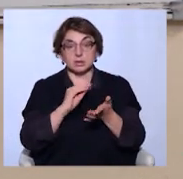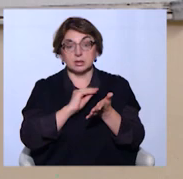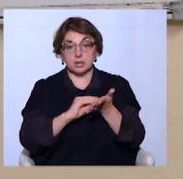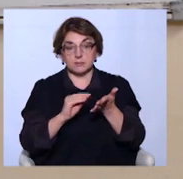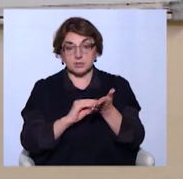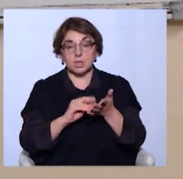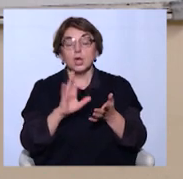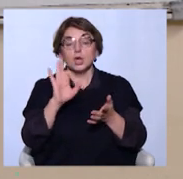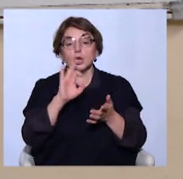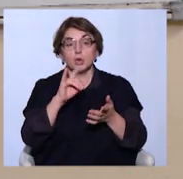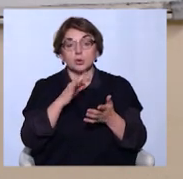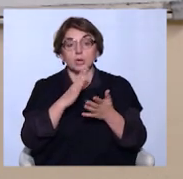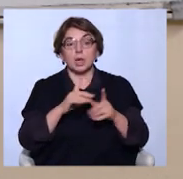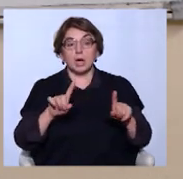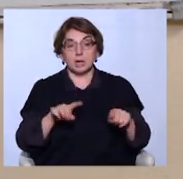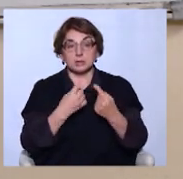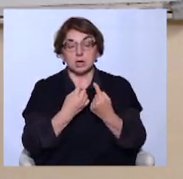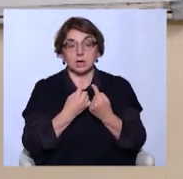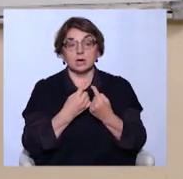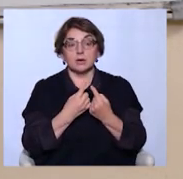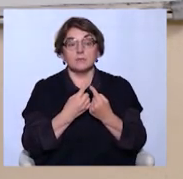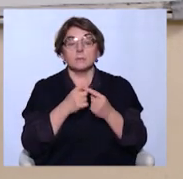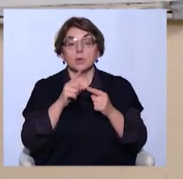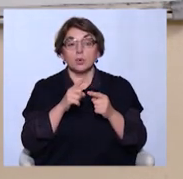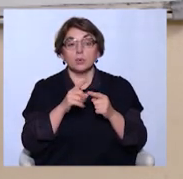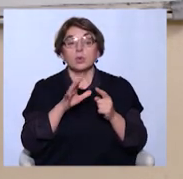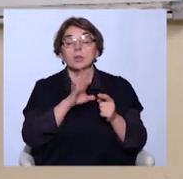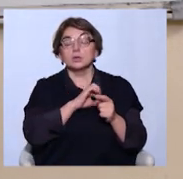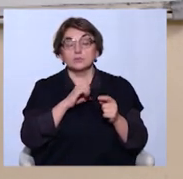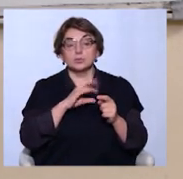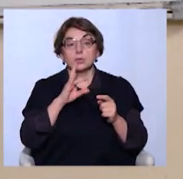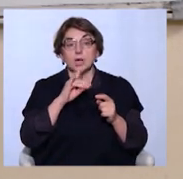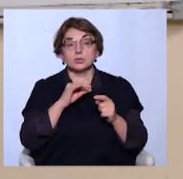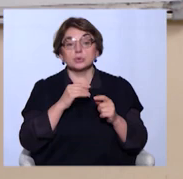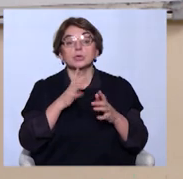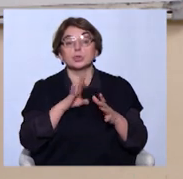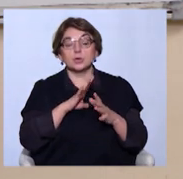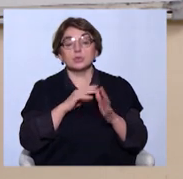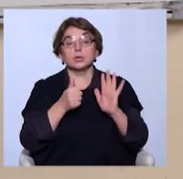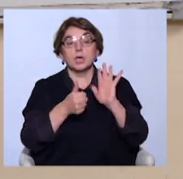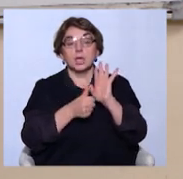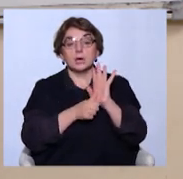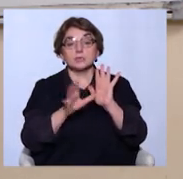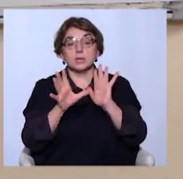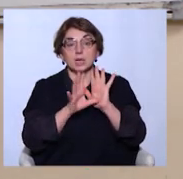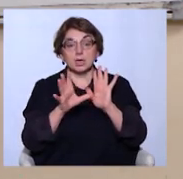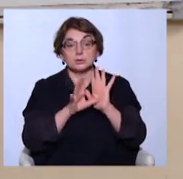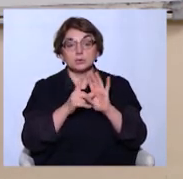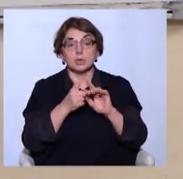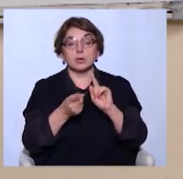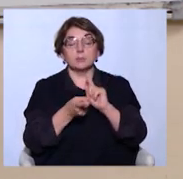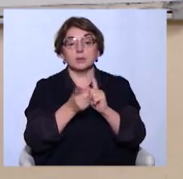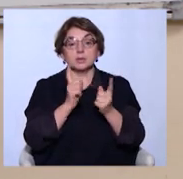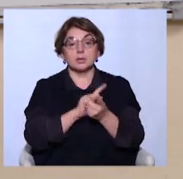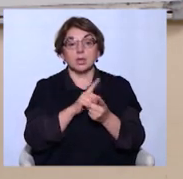რომ ქლორი აღდგა, ხოლო აზოტი შეხედეთ, ჰქონდა შეძენილი უფრო სწორად 6 ელექტრონი, აქ